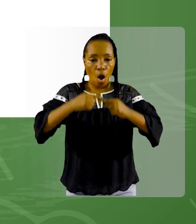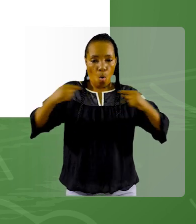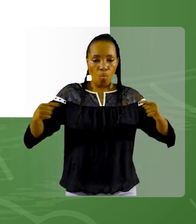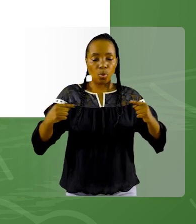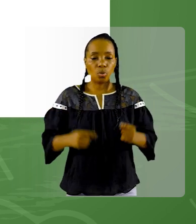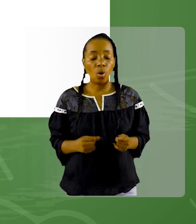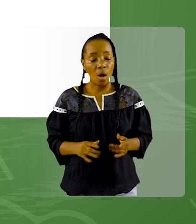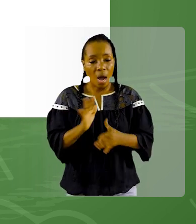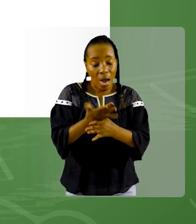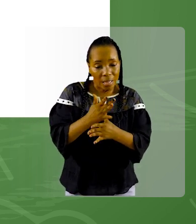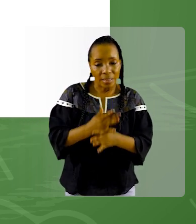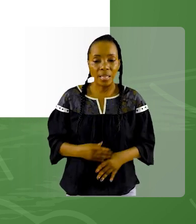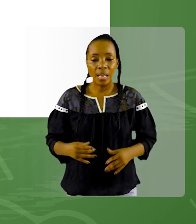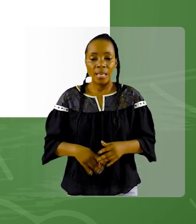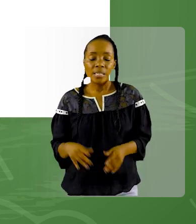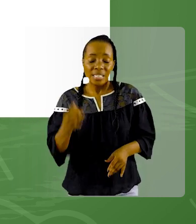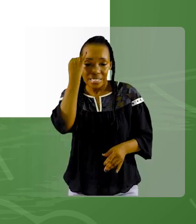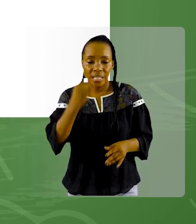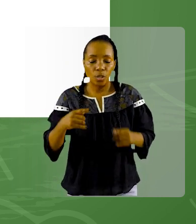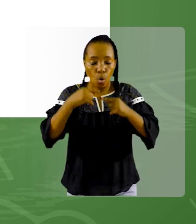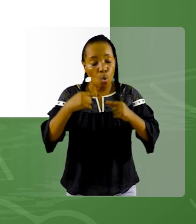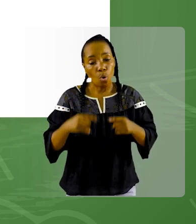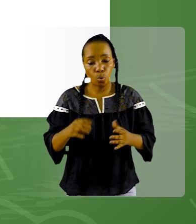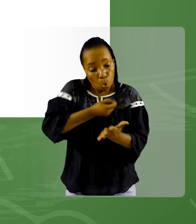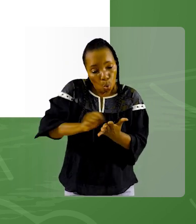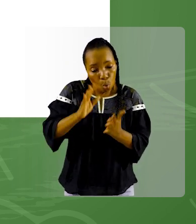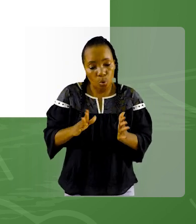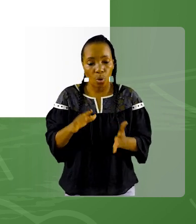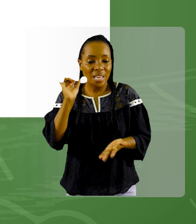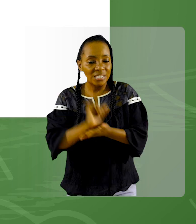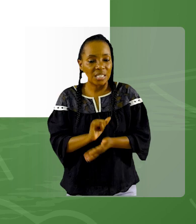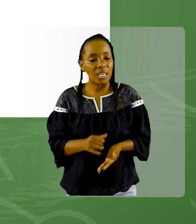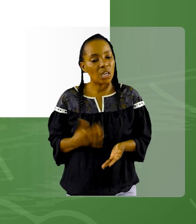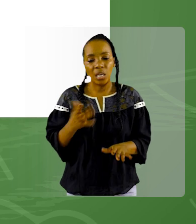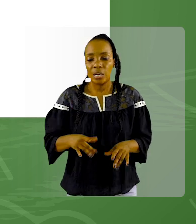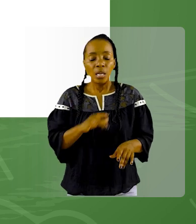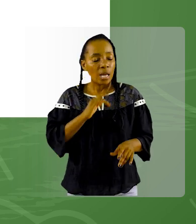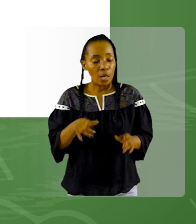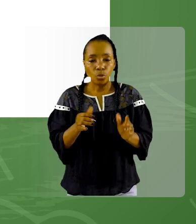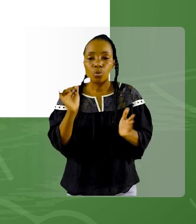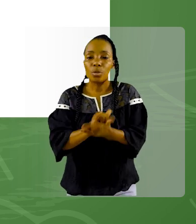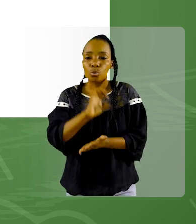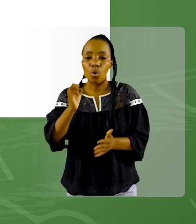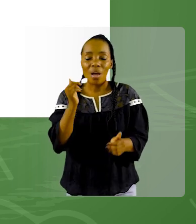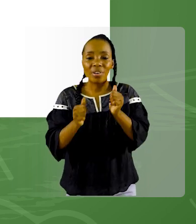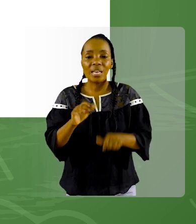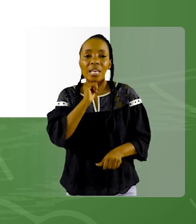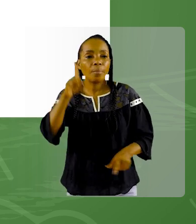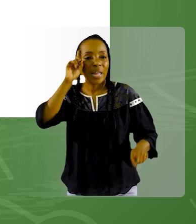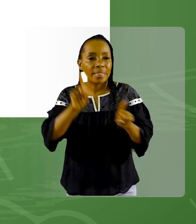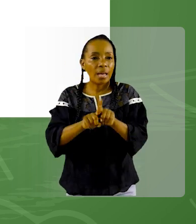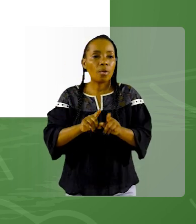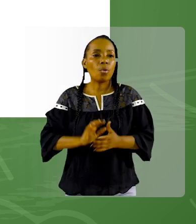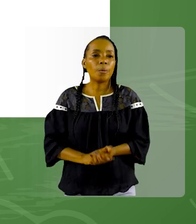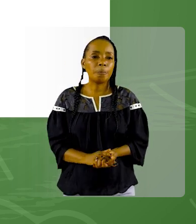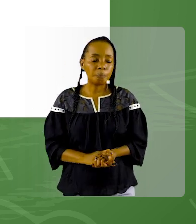position qu'il ne partage pas. Alors, ces éléments que nous avons vus au niveau des indices de